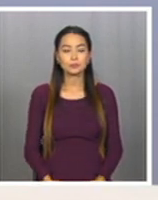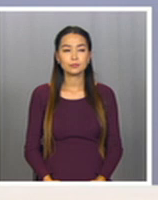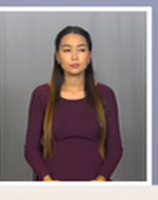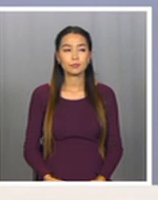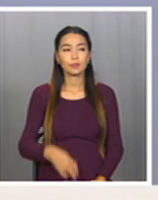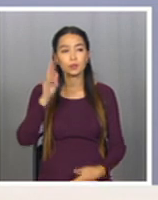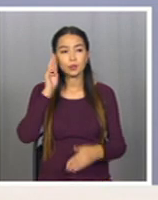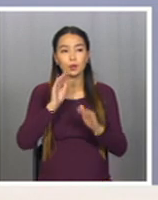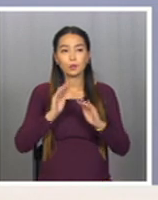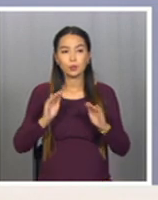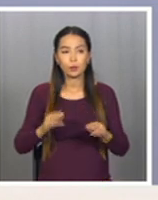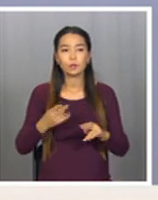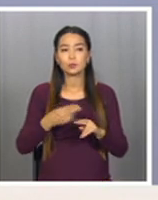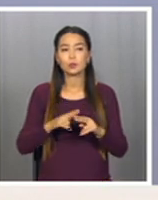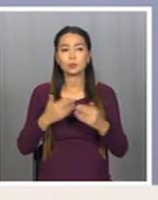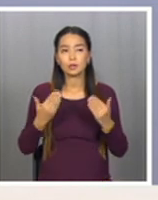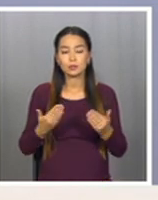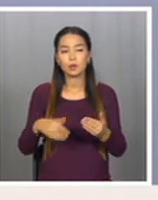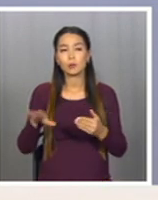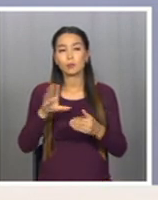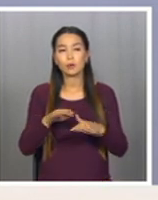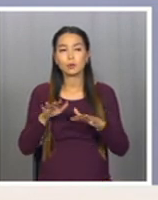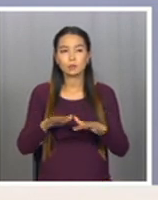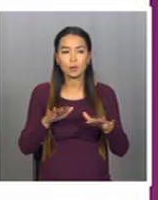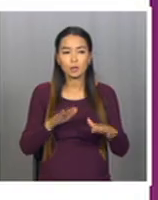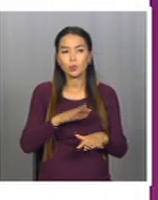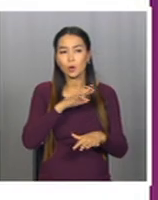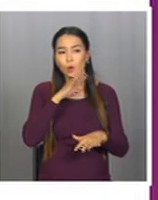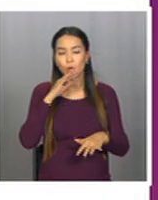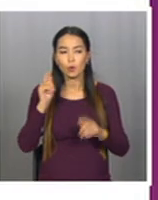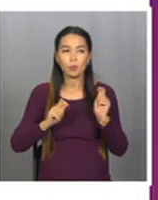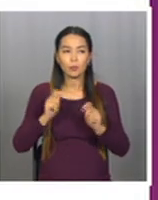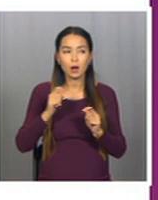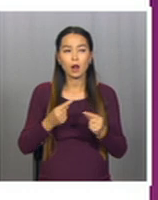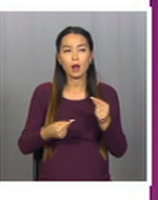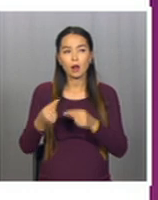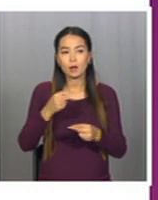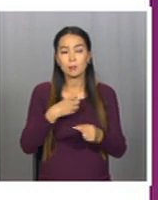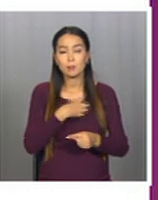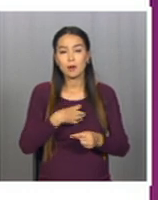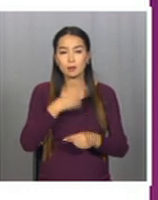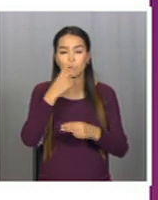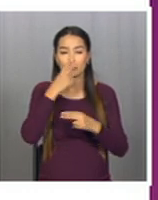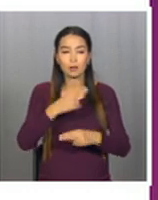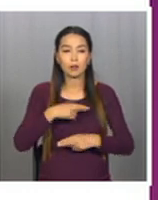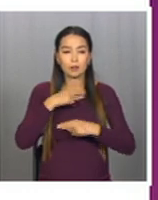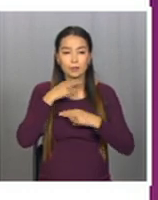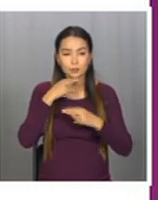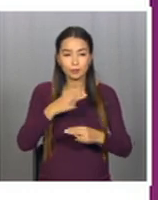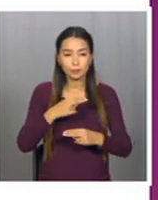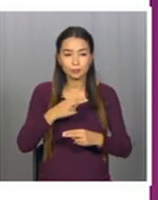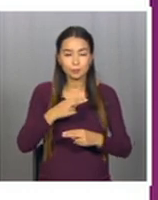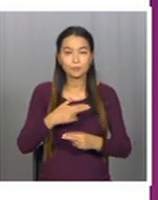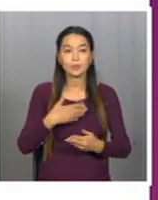Оқушылар сонымен қатар осы отырықшылар мен көшпелілердің арасында мәдени тығыз байланыс болғанын білеміз.